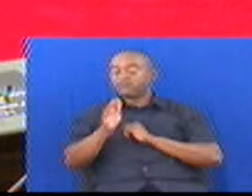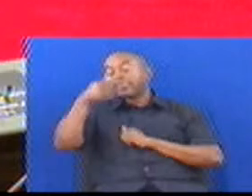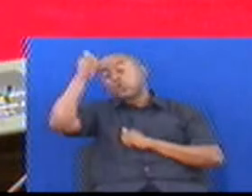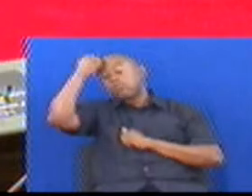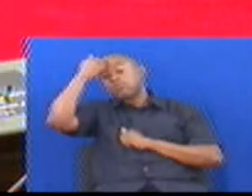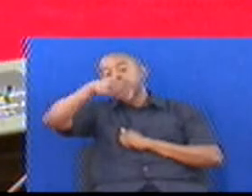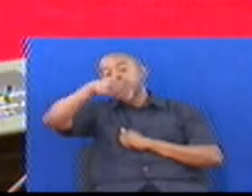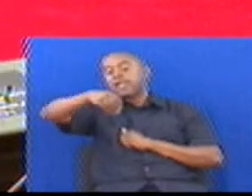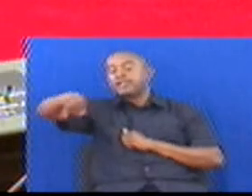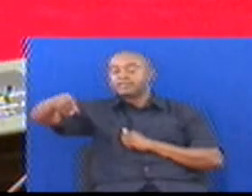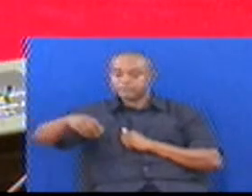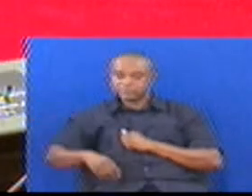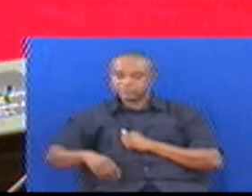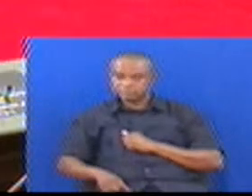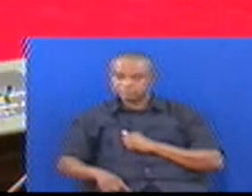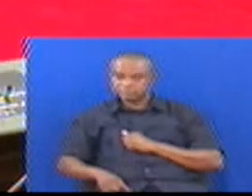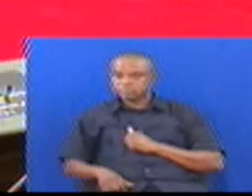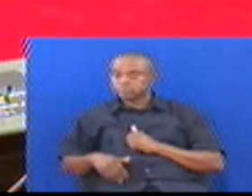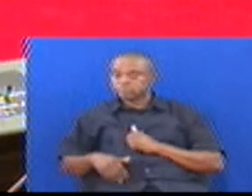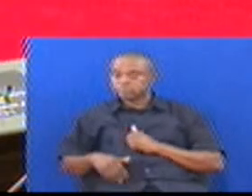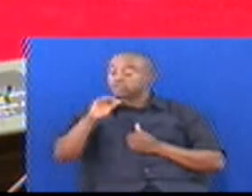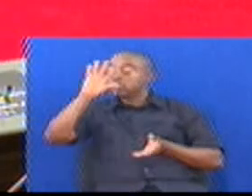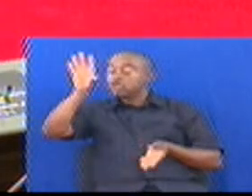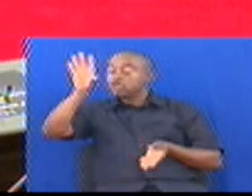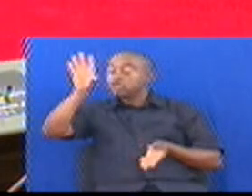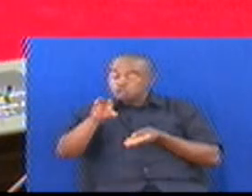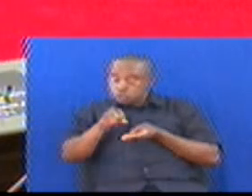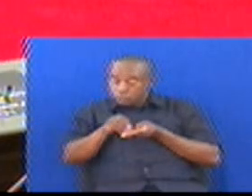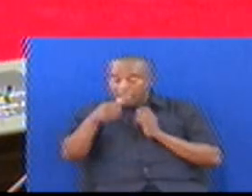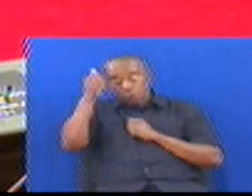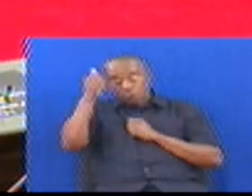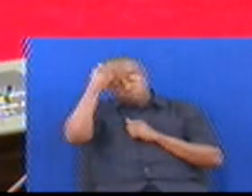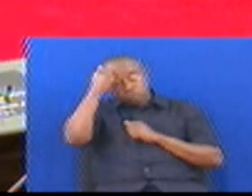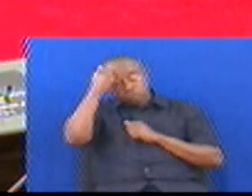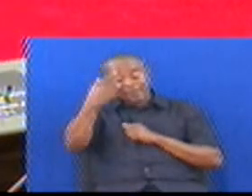jumla ya kumbukumbu za majalada yenye taarifa